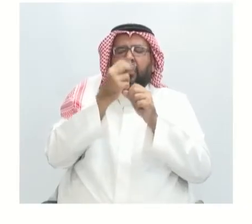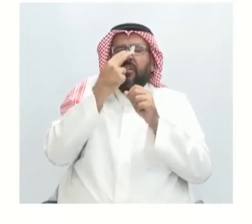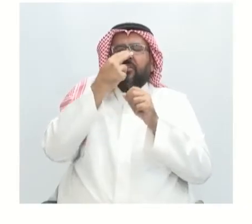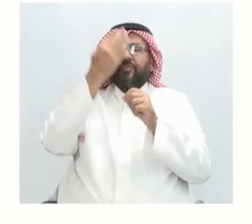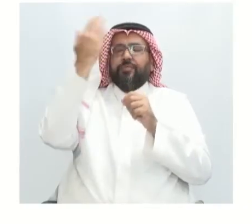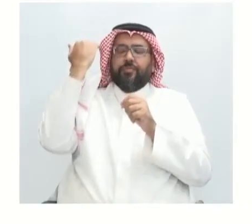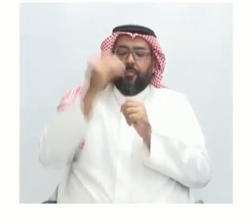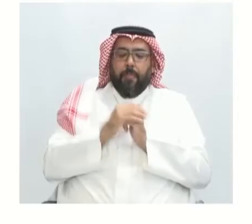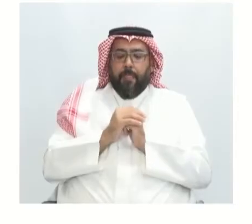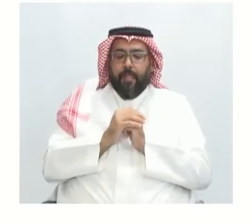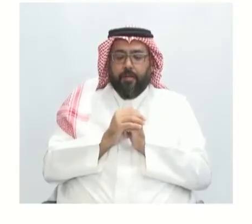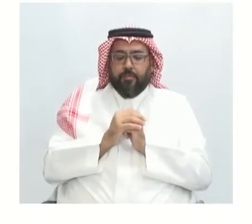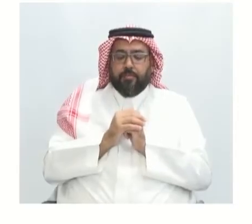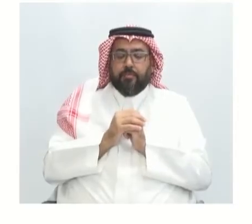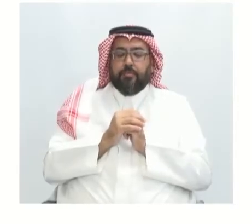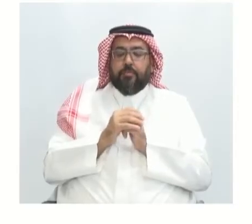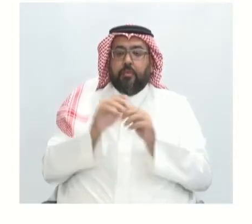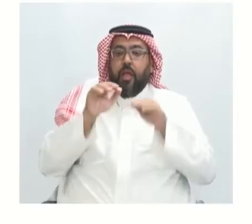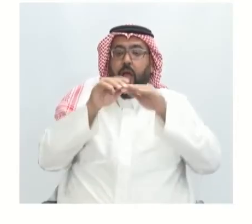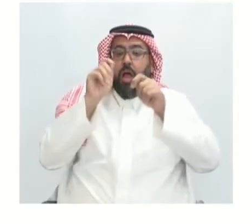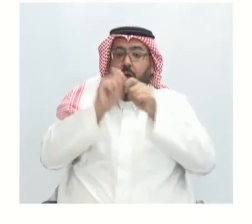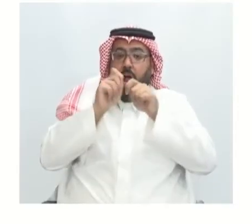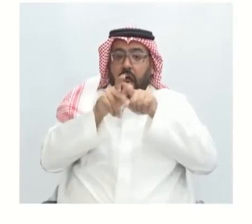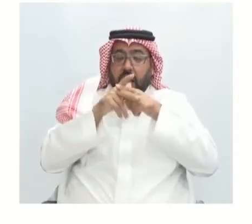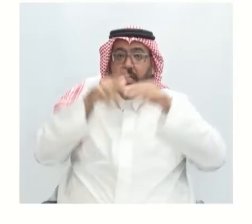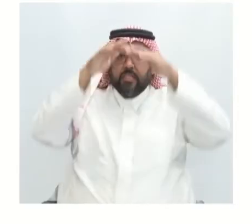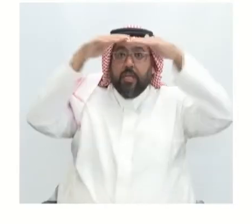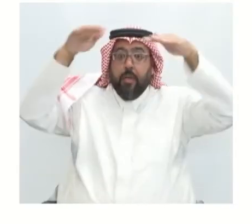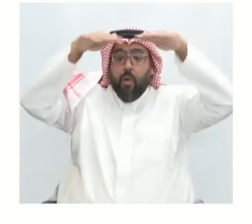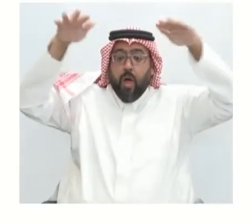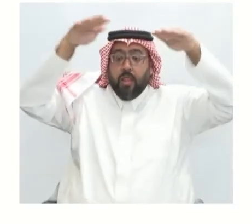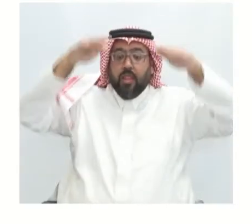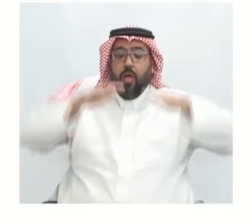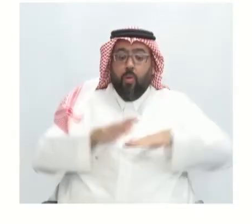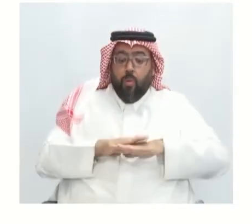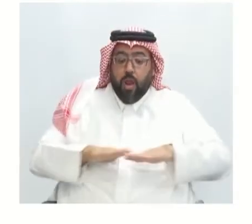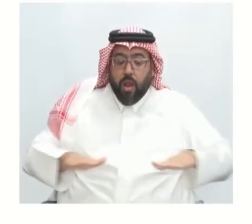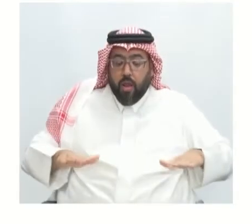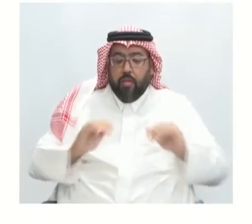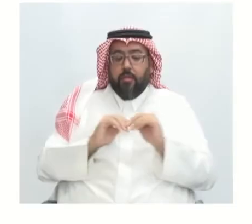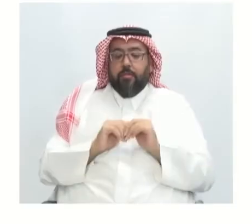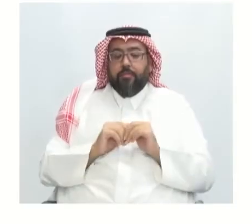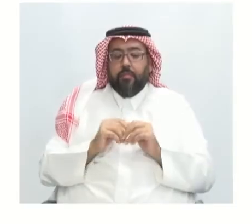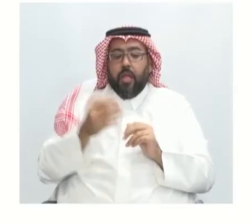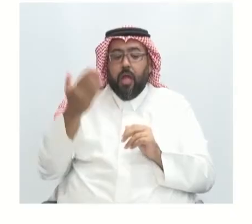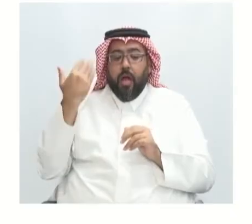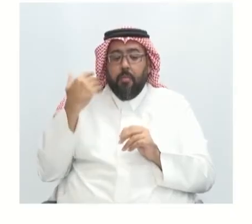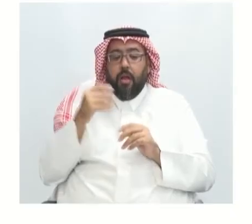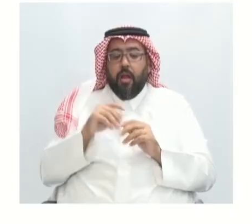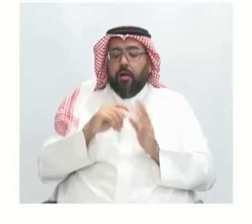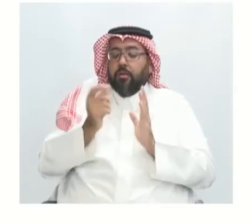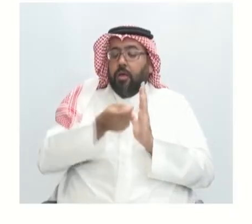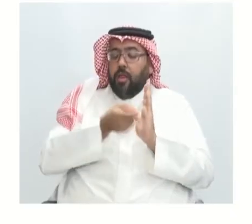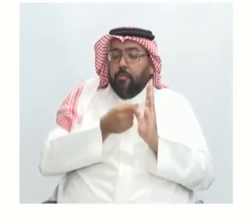خلق السماوات والارض بخمسين الف سنه ممتاز من قبل ان نبراها اي نخلق الخلق